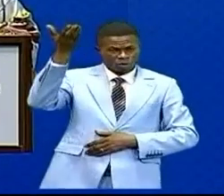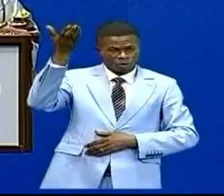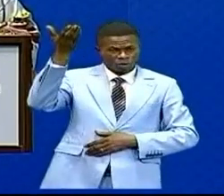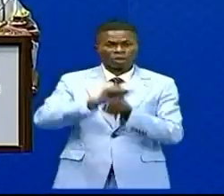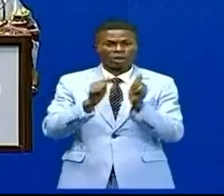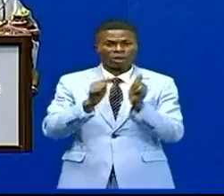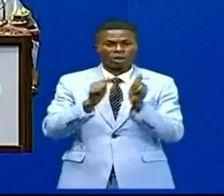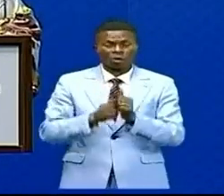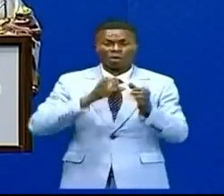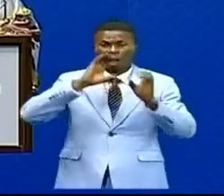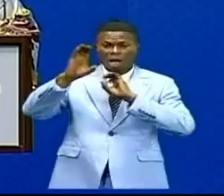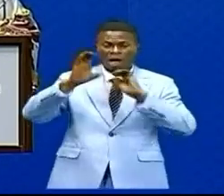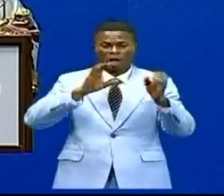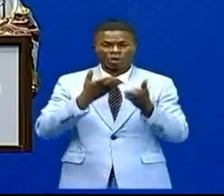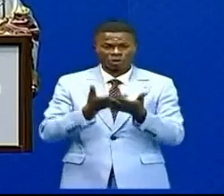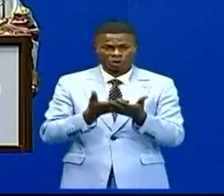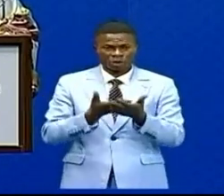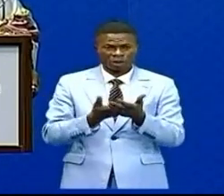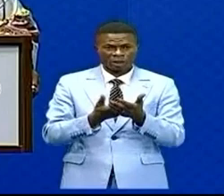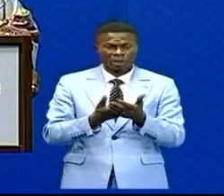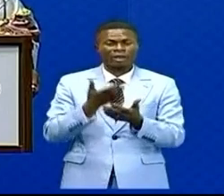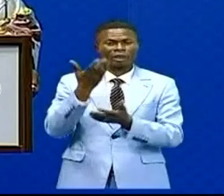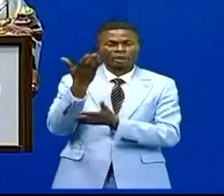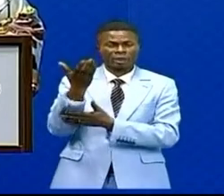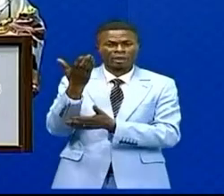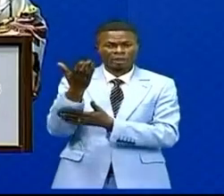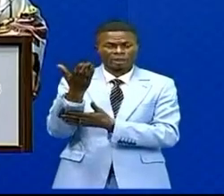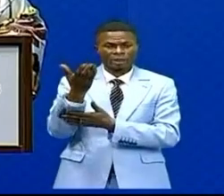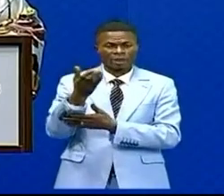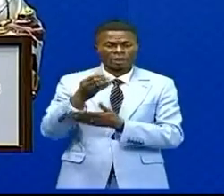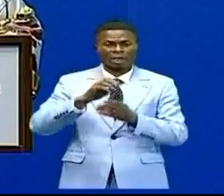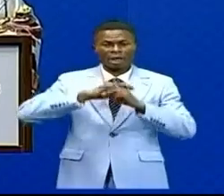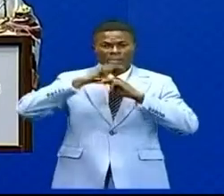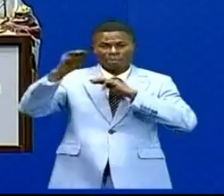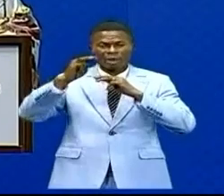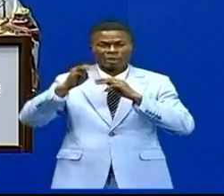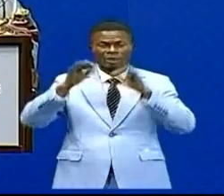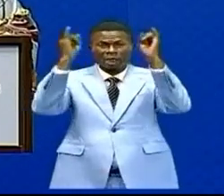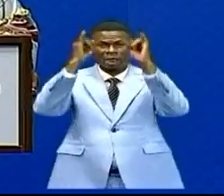des télécommunications, appels, SMS et Internet.